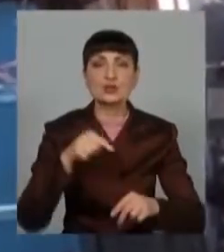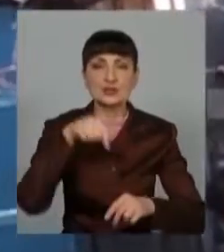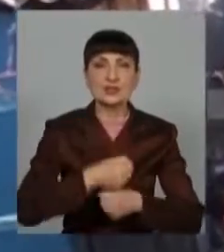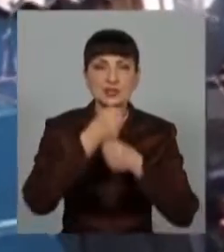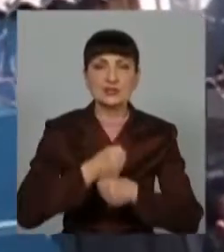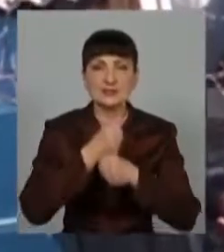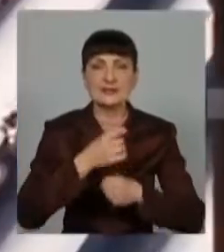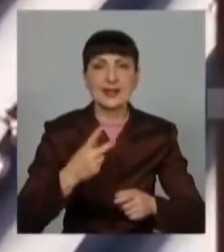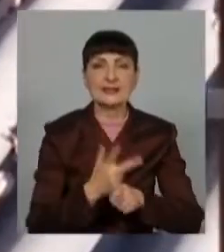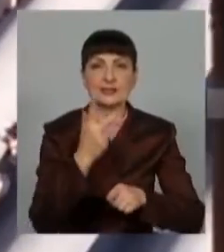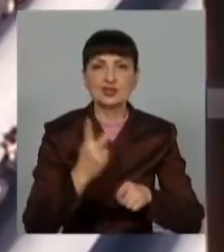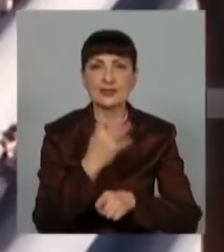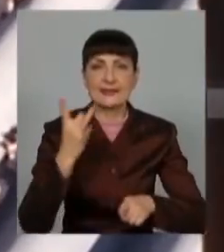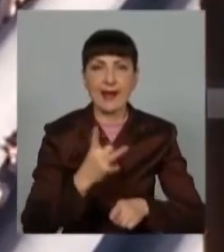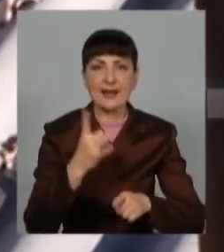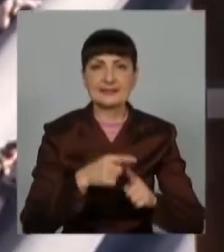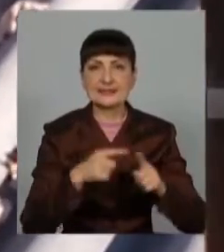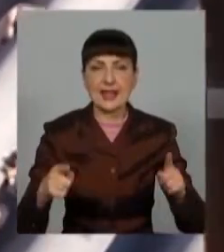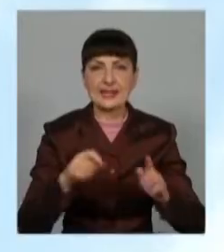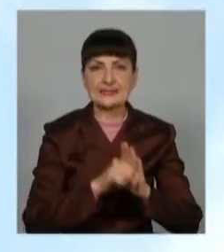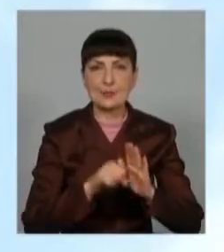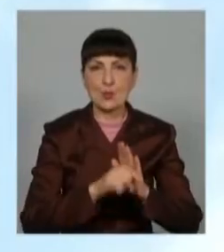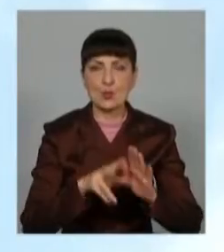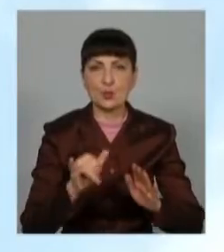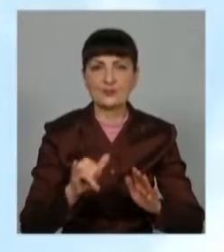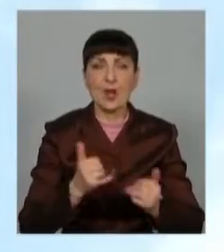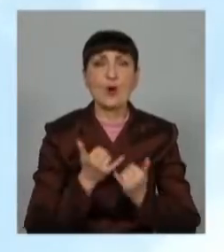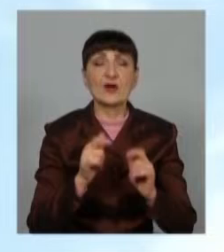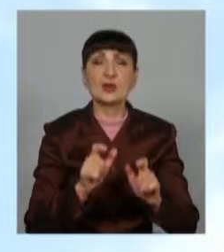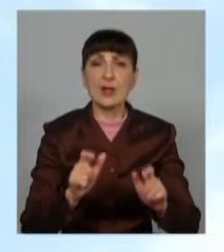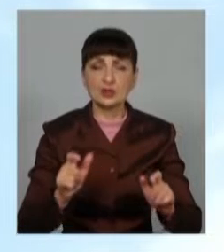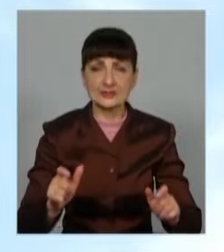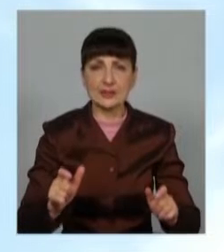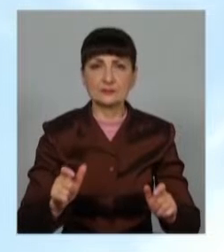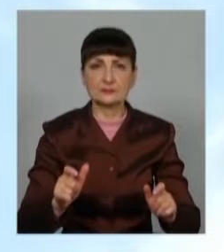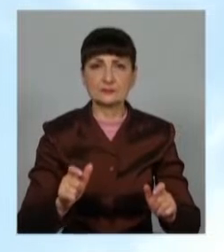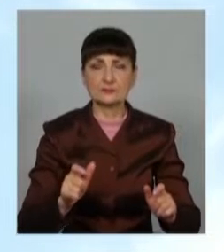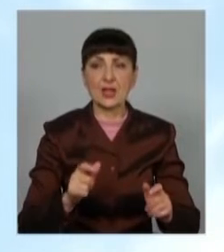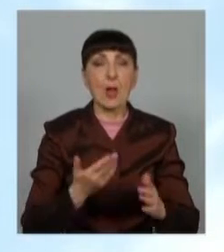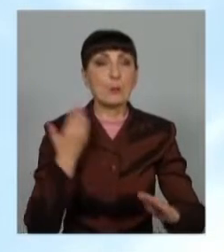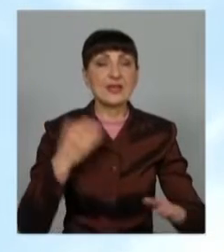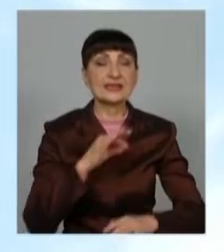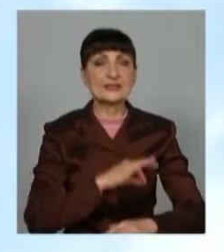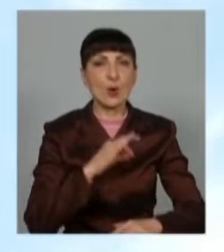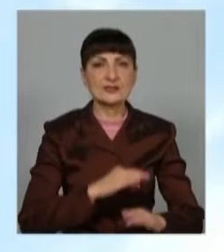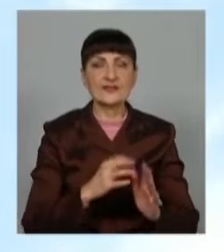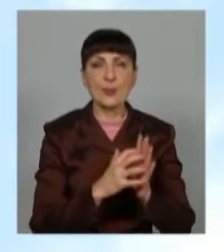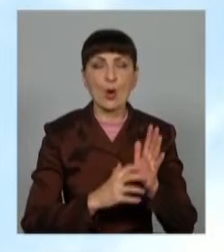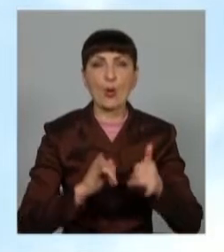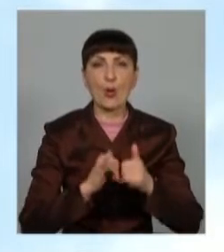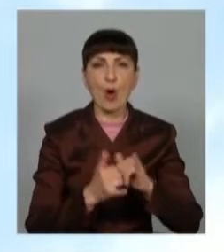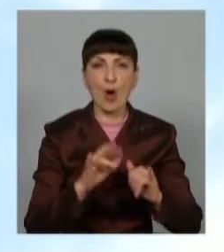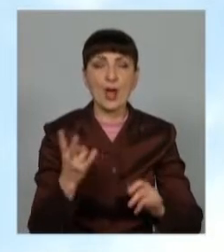до 3-4 раз за весь отопительный сезон. Да, уважаемые жители, вот перед использованием твердого топлива